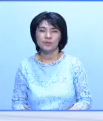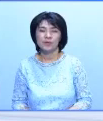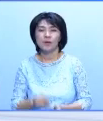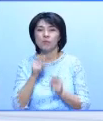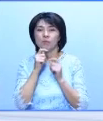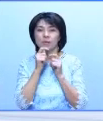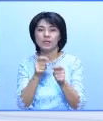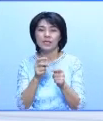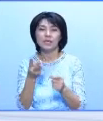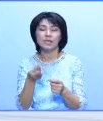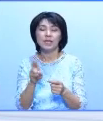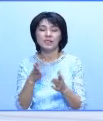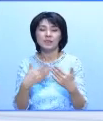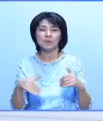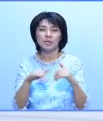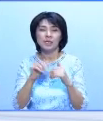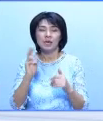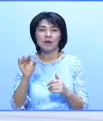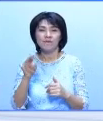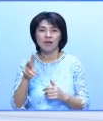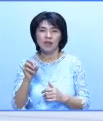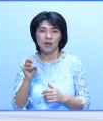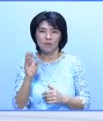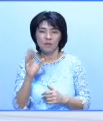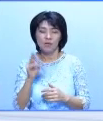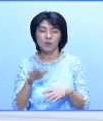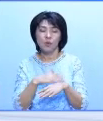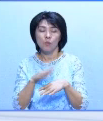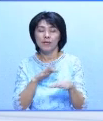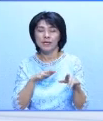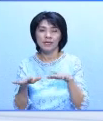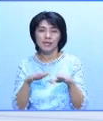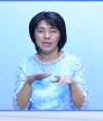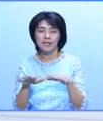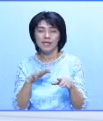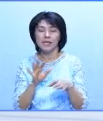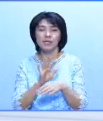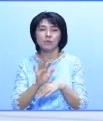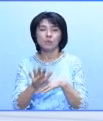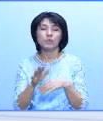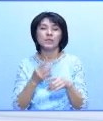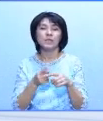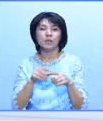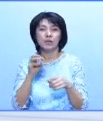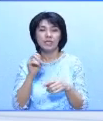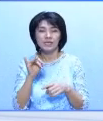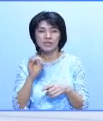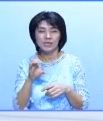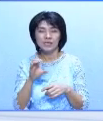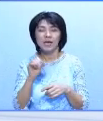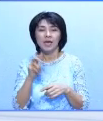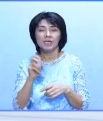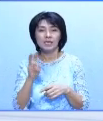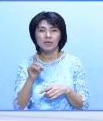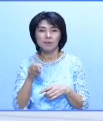Подарок для семьи Ковалевых. Благодаря эстафете «Добрых дел», запущенной на телеканале ЕРТС в передаче «Акымсагаты»,